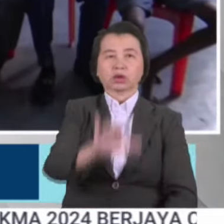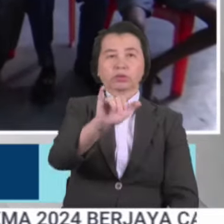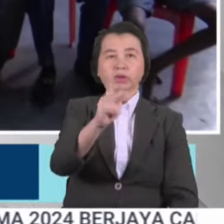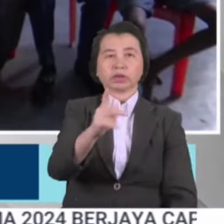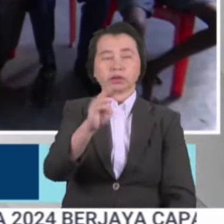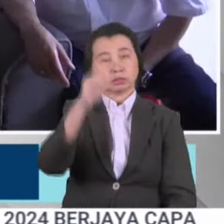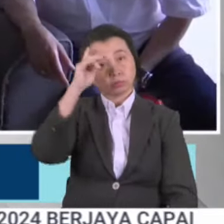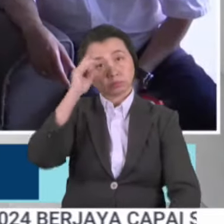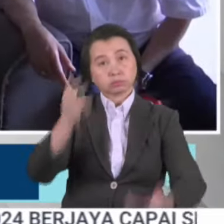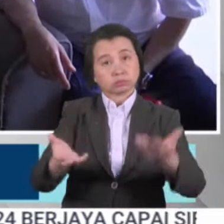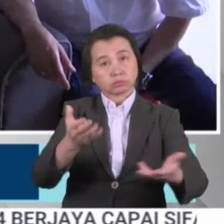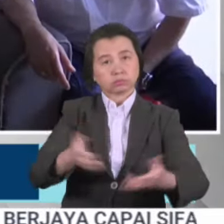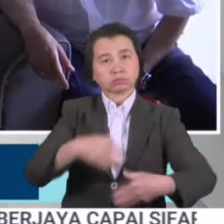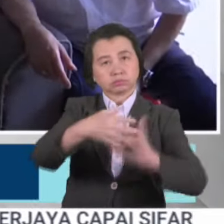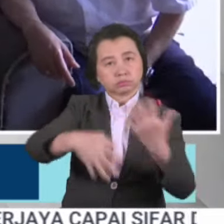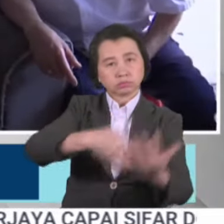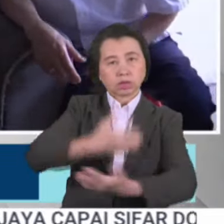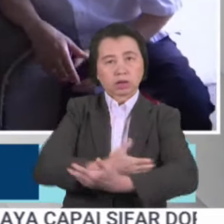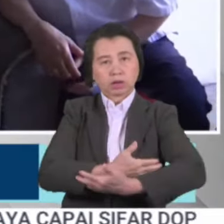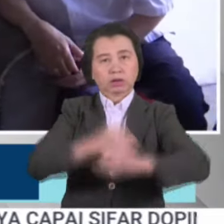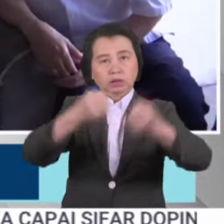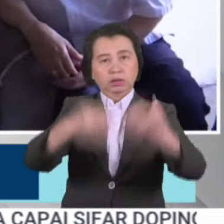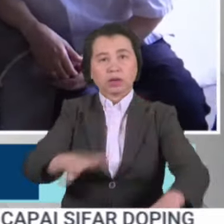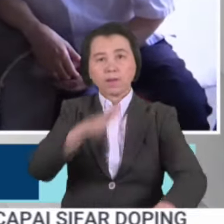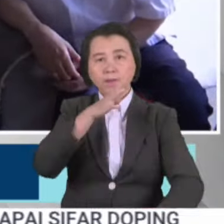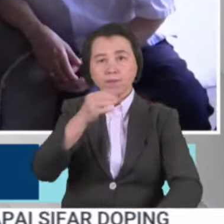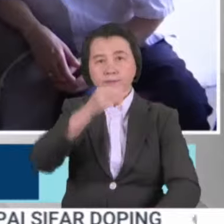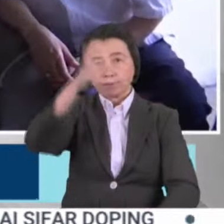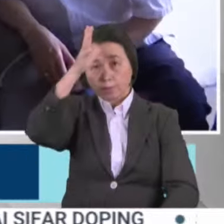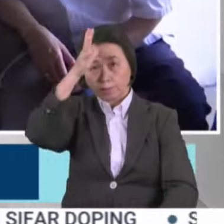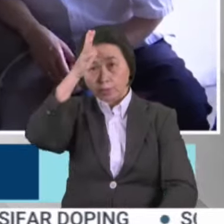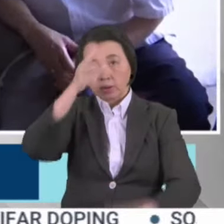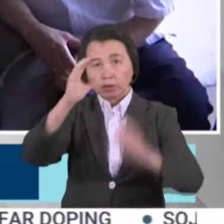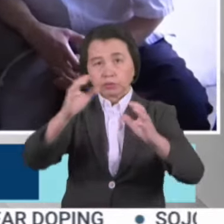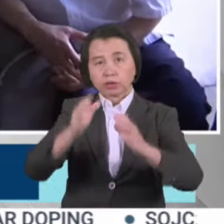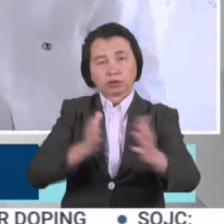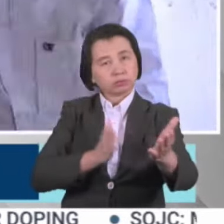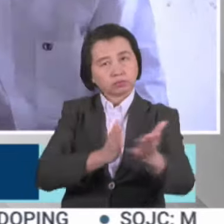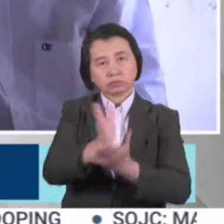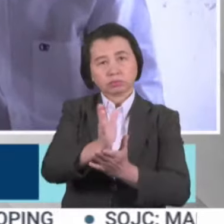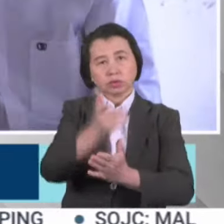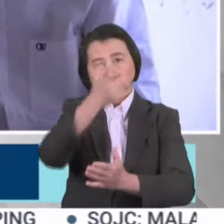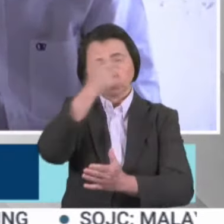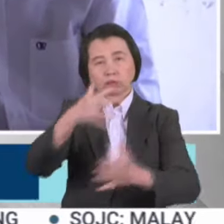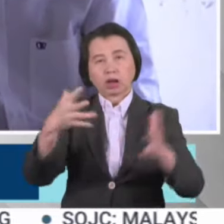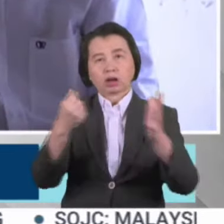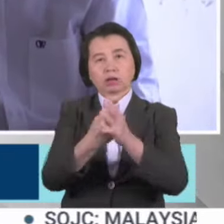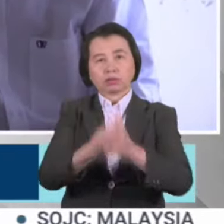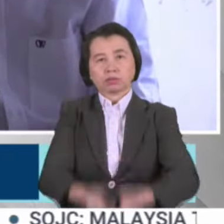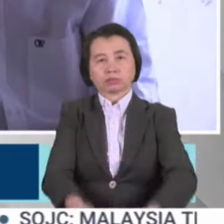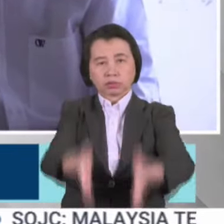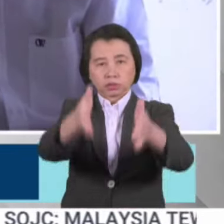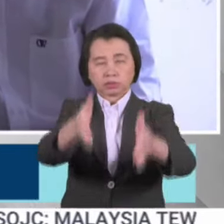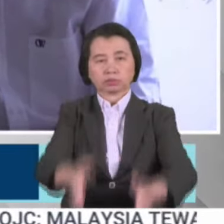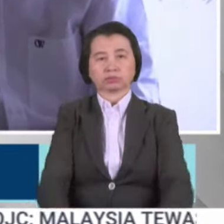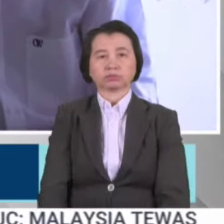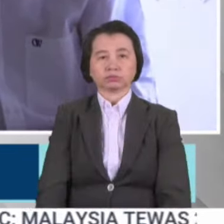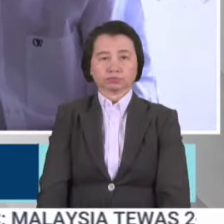juga mempertimbang untuk menyantuni anak-anak yang kehilangan ibu dan bapa mereka secara serentak akibat kemalangan jalan